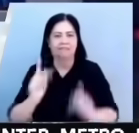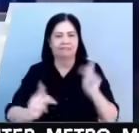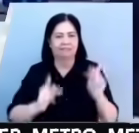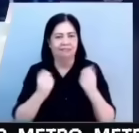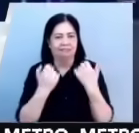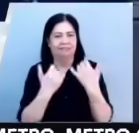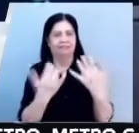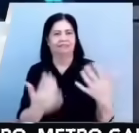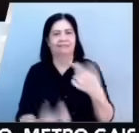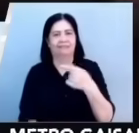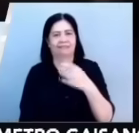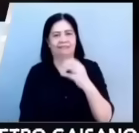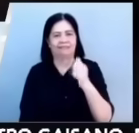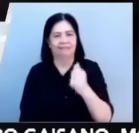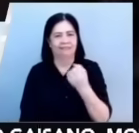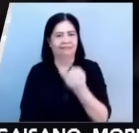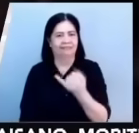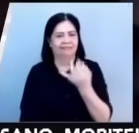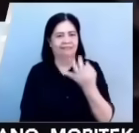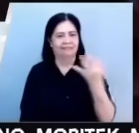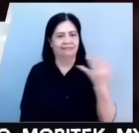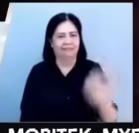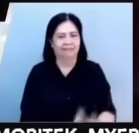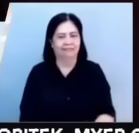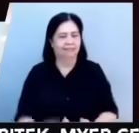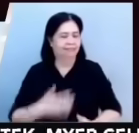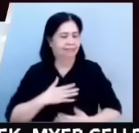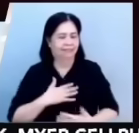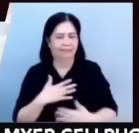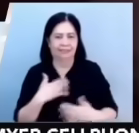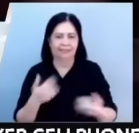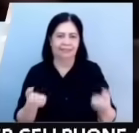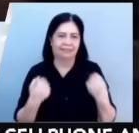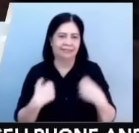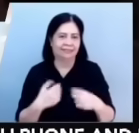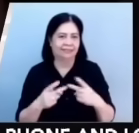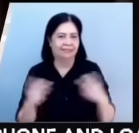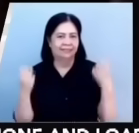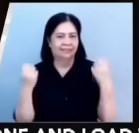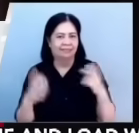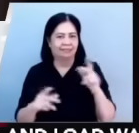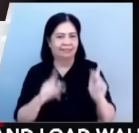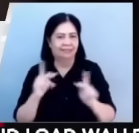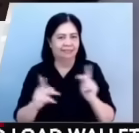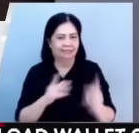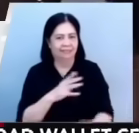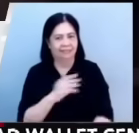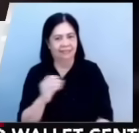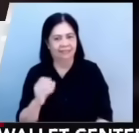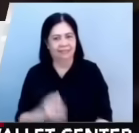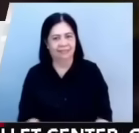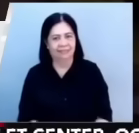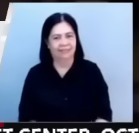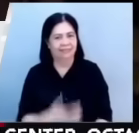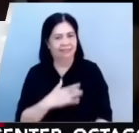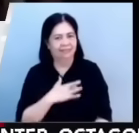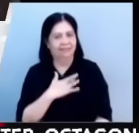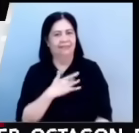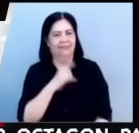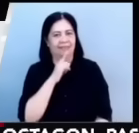New Year's Countdown. Masaya, grabe. Napakaraming tao and naramdaman namin na